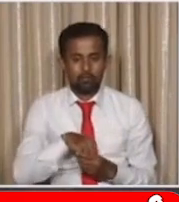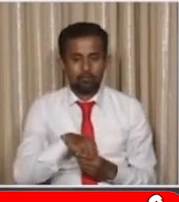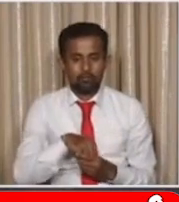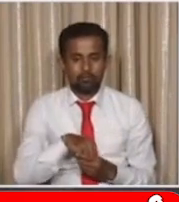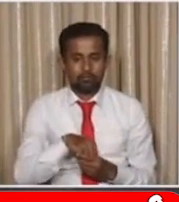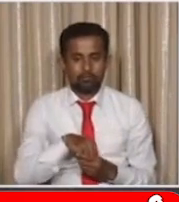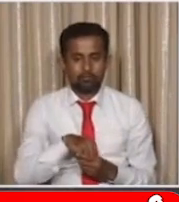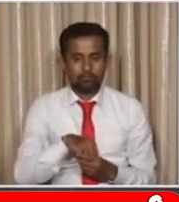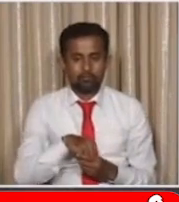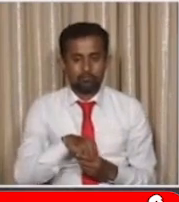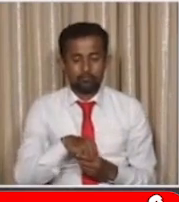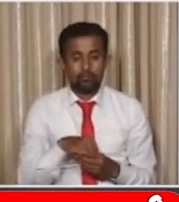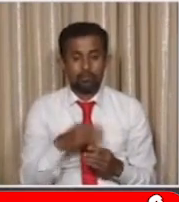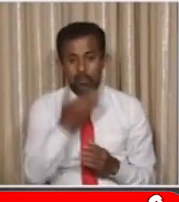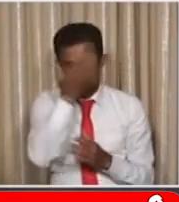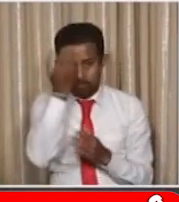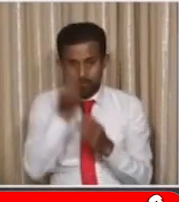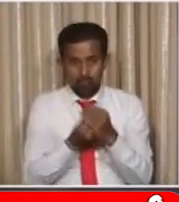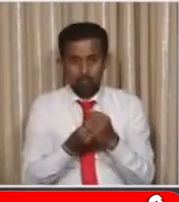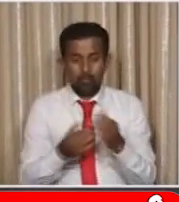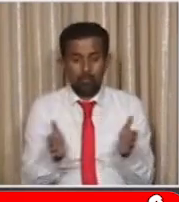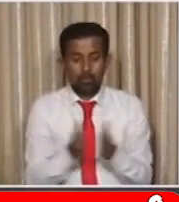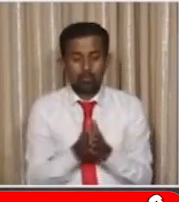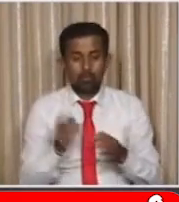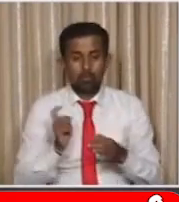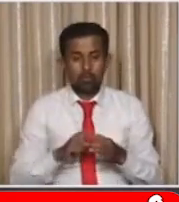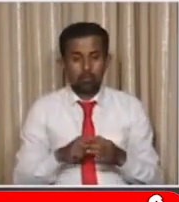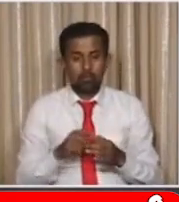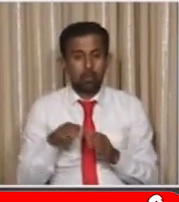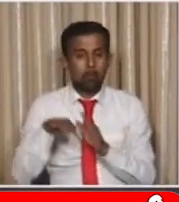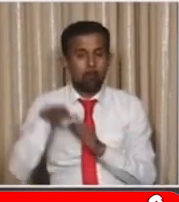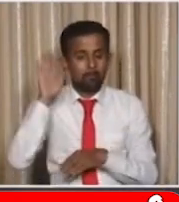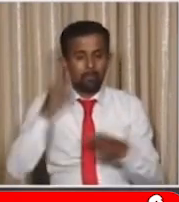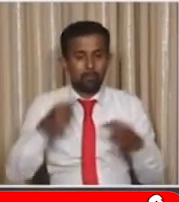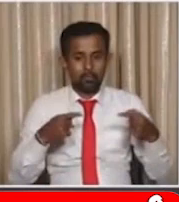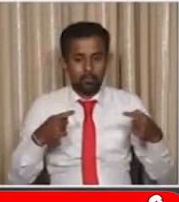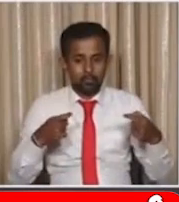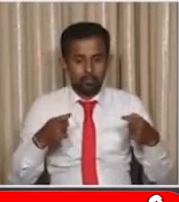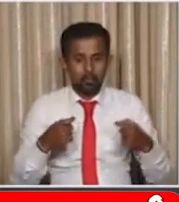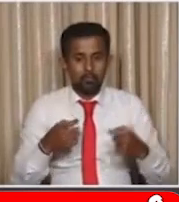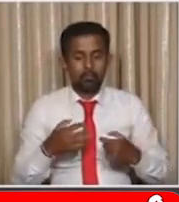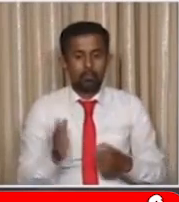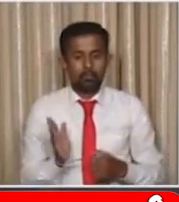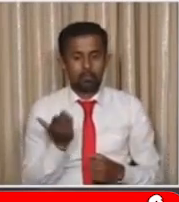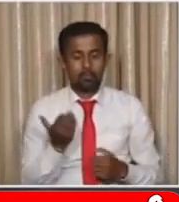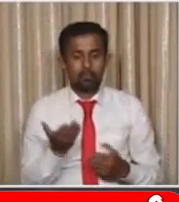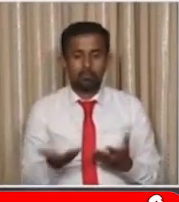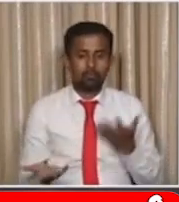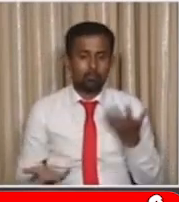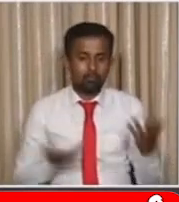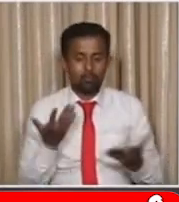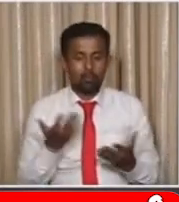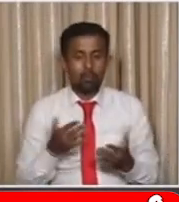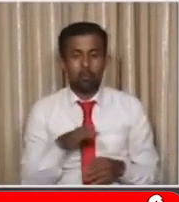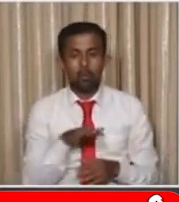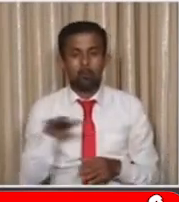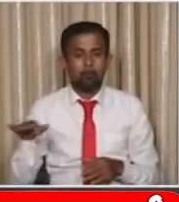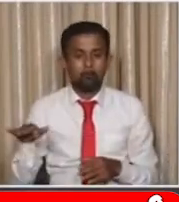சமூகங்களுக்குள்ள ஏற்பட்ட பிரச்சனைகள் கடந்த கால யுத்தத்தினால் இடம்பெயர்ந்த மக்கள் அதே போல விரட்டப்பட்ட மக்கள்